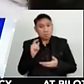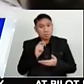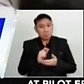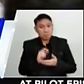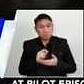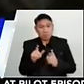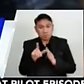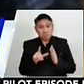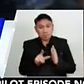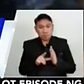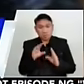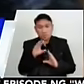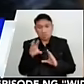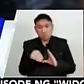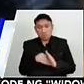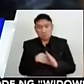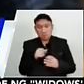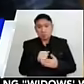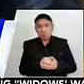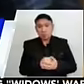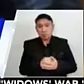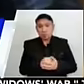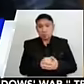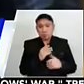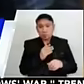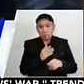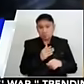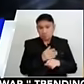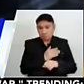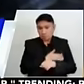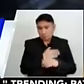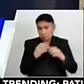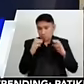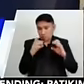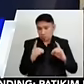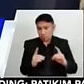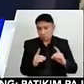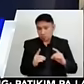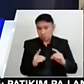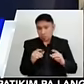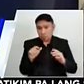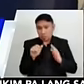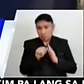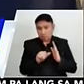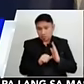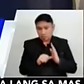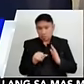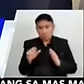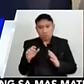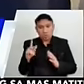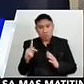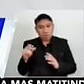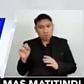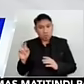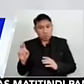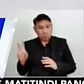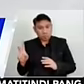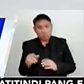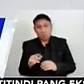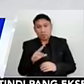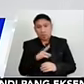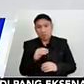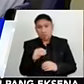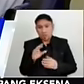siya ay ang Enhanced Basic Education Act na lumikha sa K-12 program, ang Universal Access to Tertiary Education Act o ang